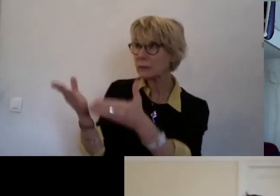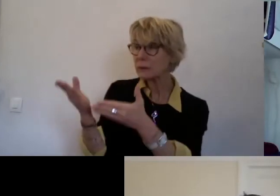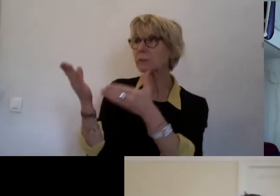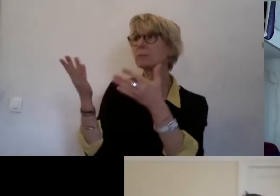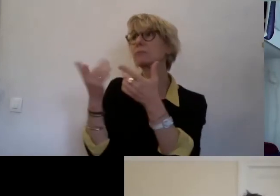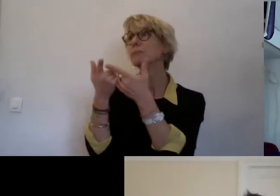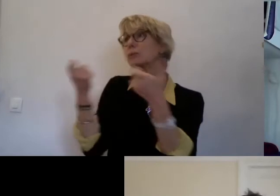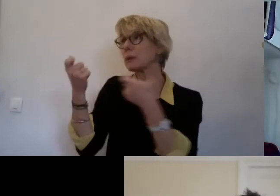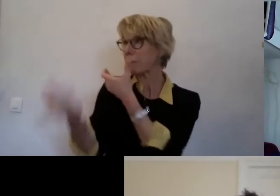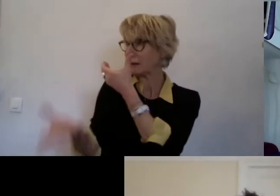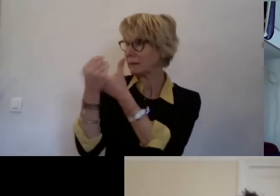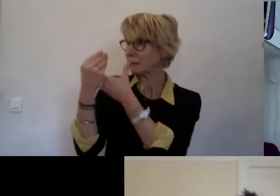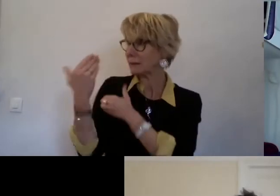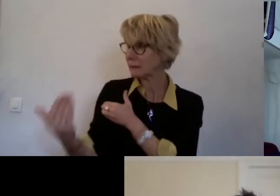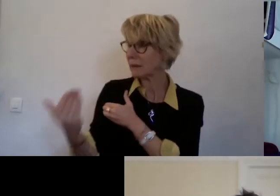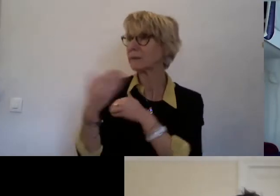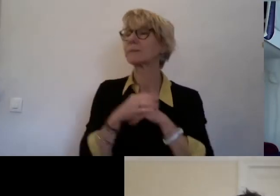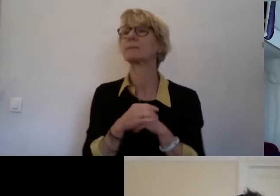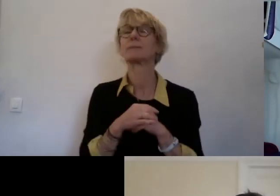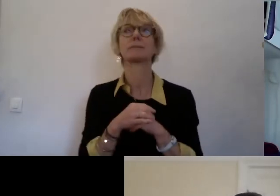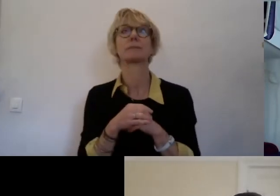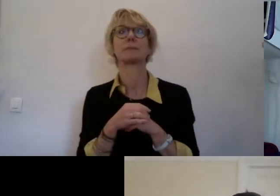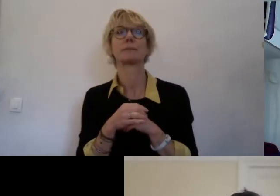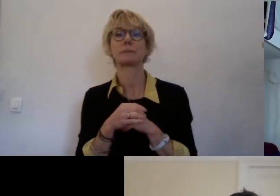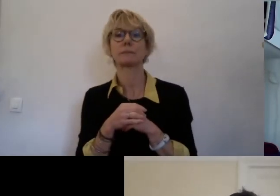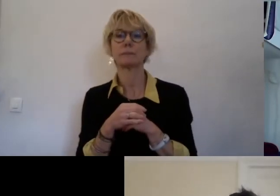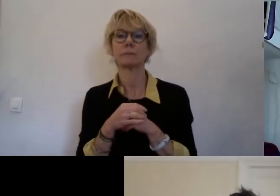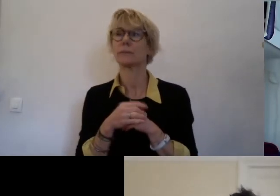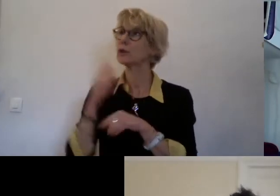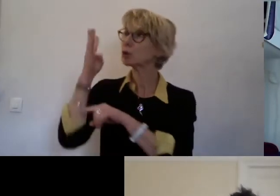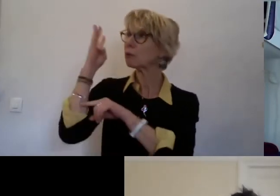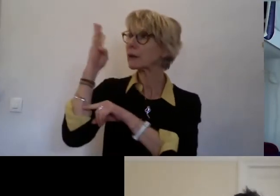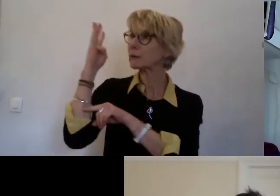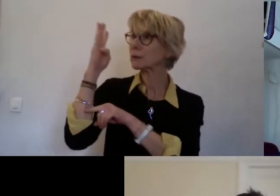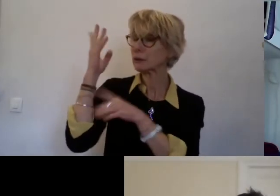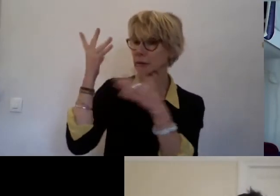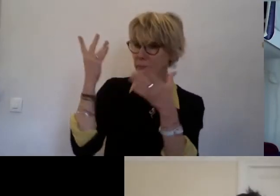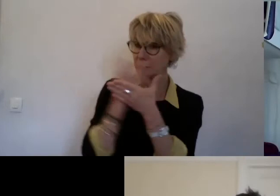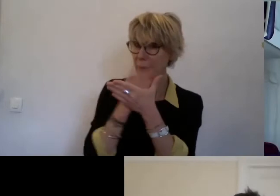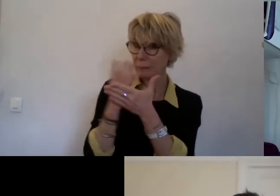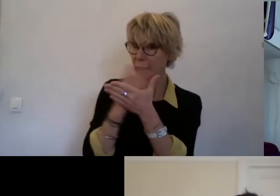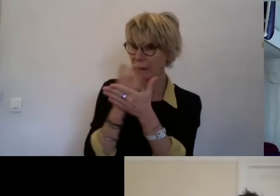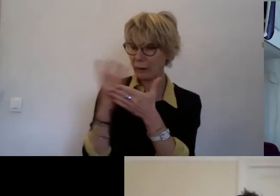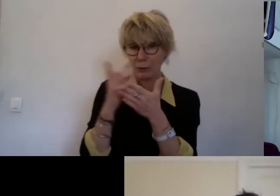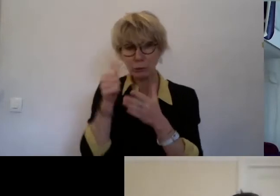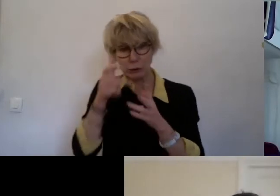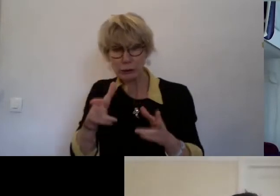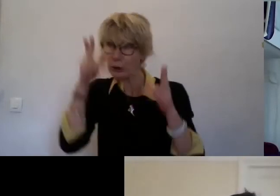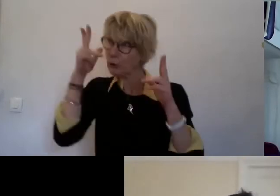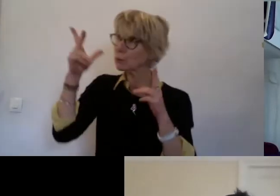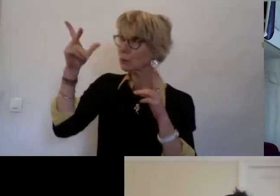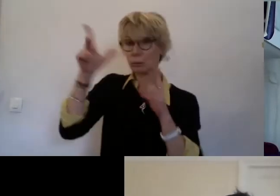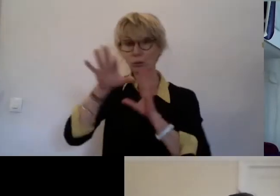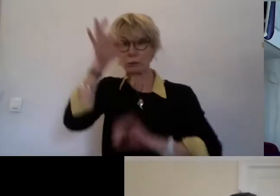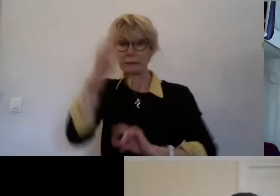à certaines des séances qu'on a proposées, nous, au musée d'Orsay de l'Orangerie. Donc, un conférencier qui prépare une séance sur une thématique. Une thématique